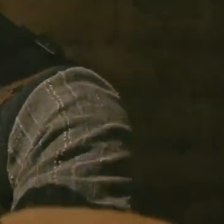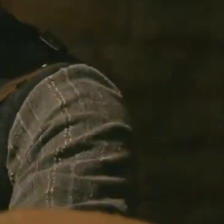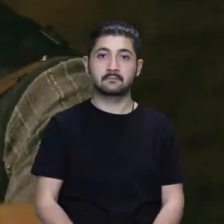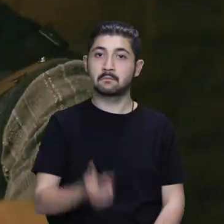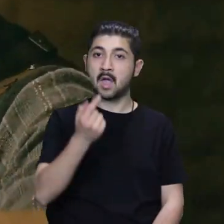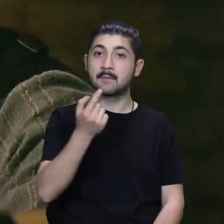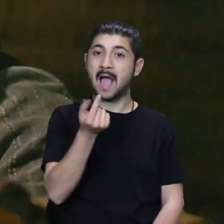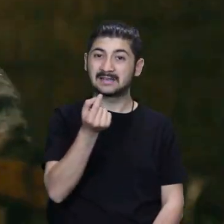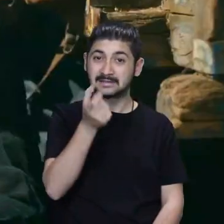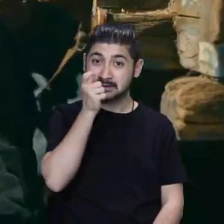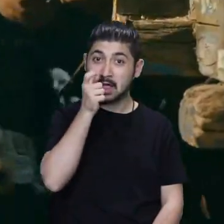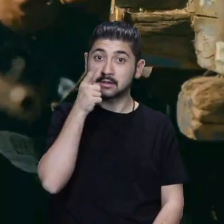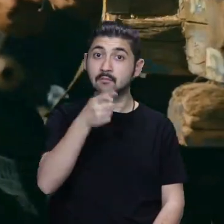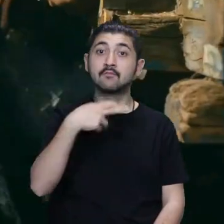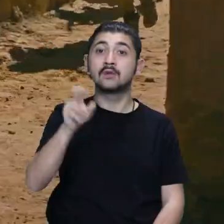Mermimizi as, boşa ateş etmeyin.